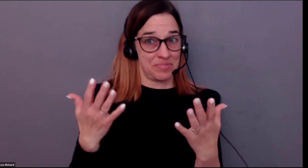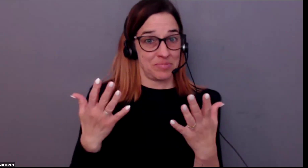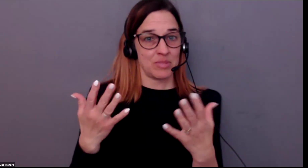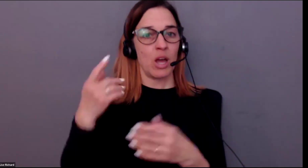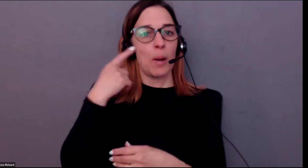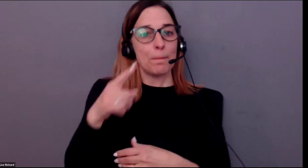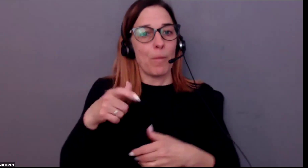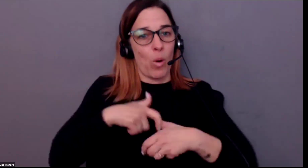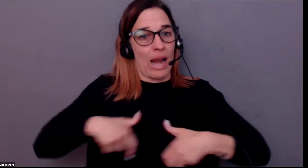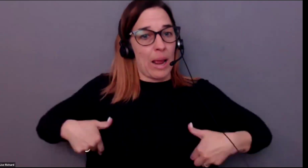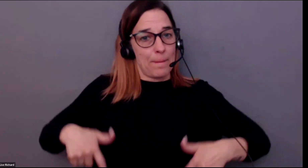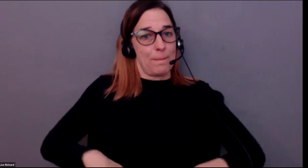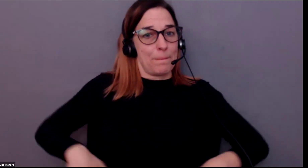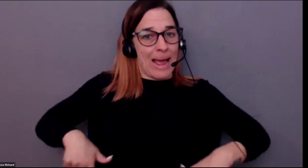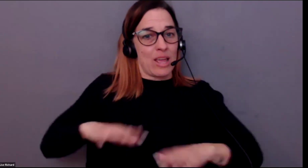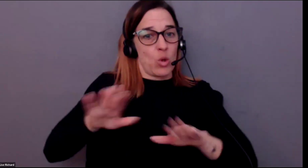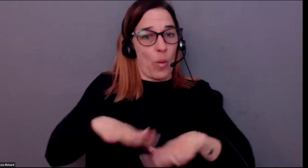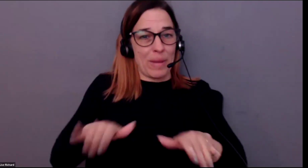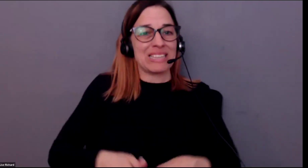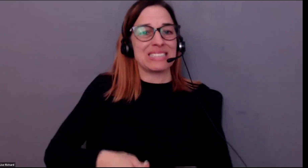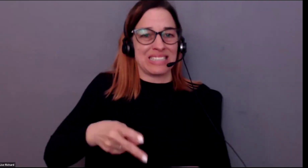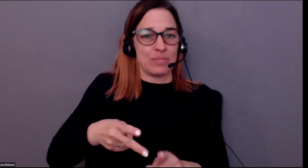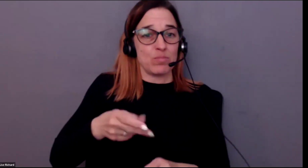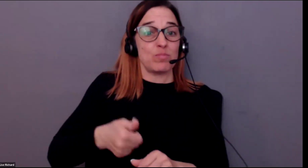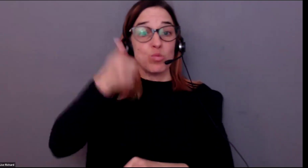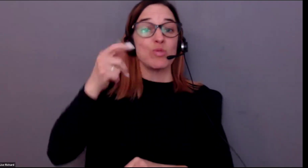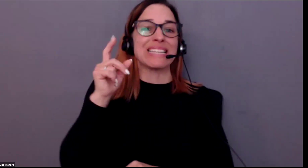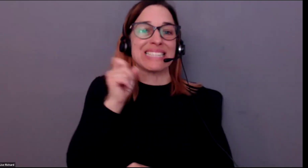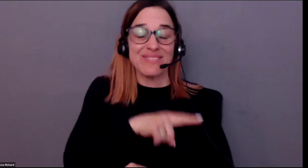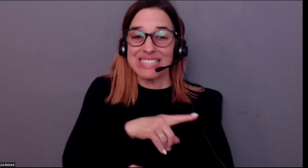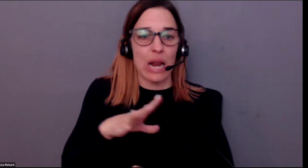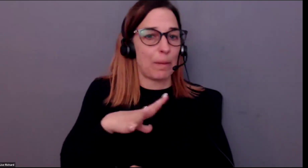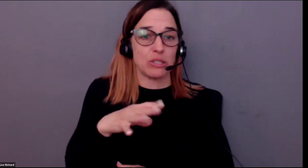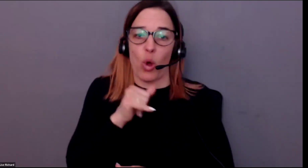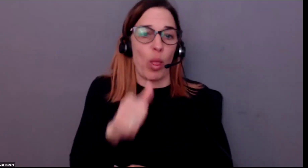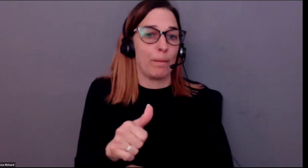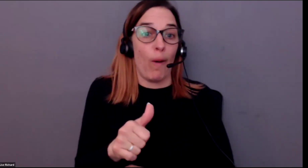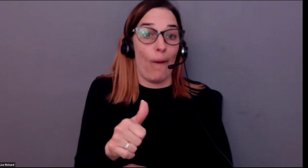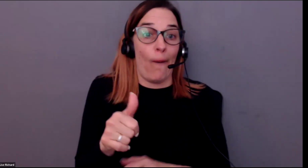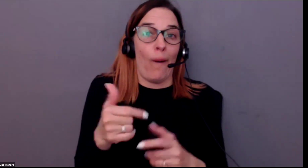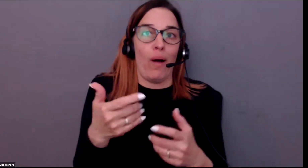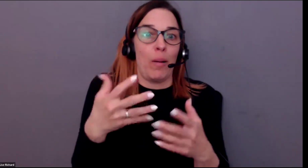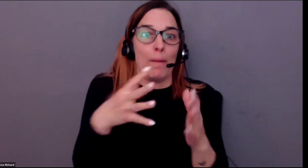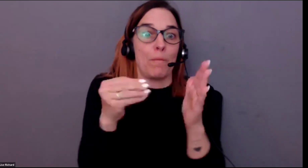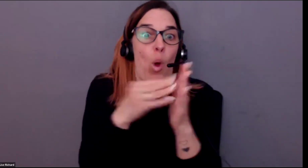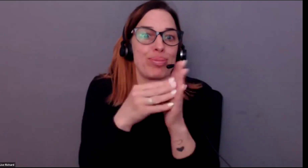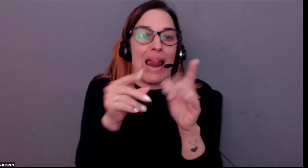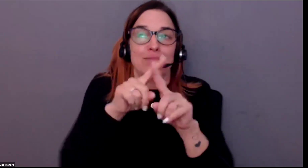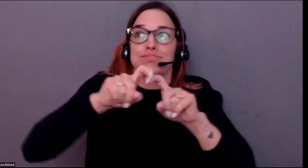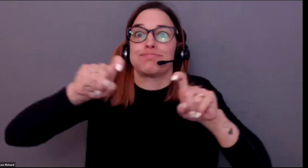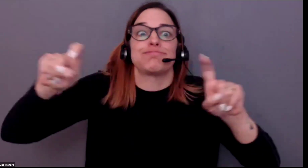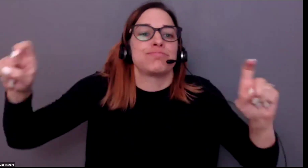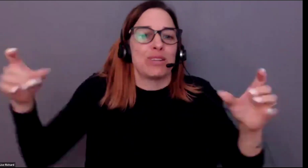Donc, pour les maillots de bain, c'est plus difficile parce qu'on n'a pas 1000 options différentes